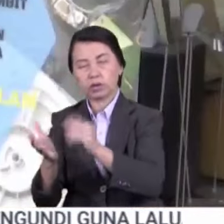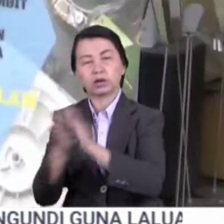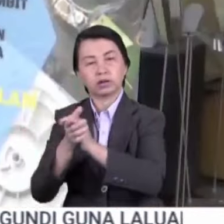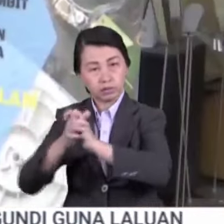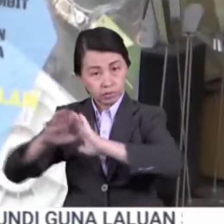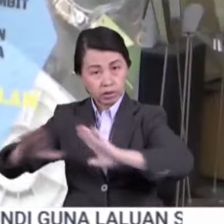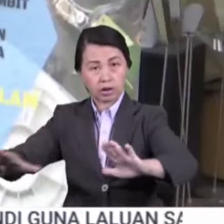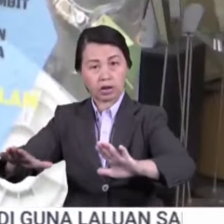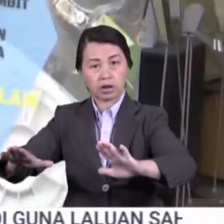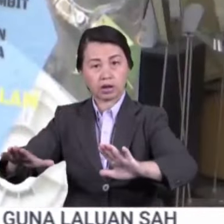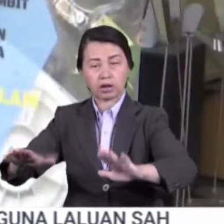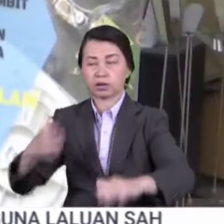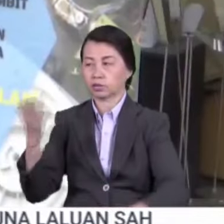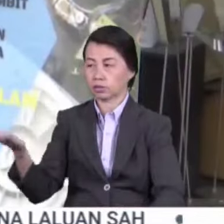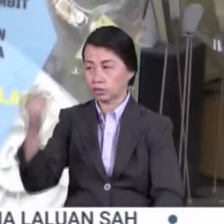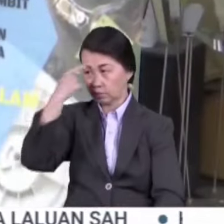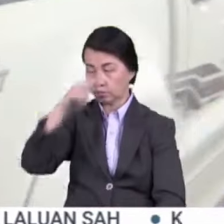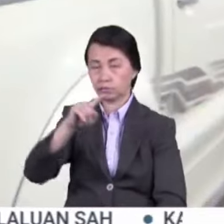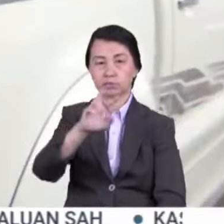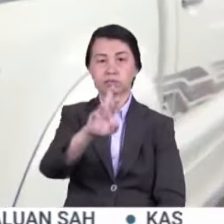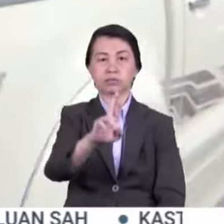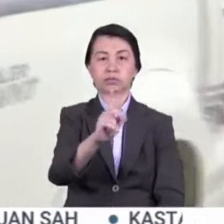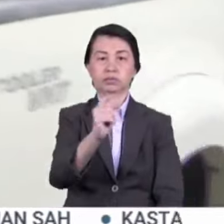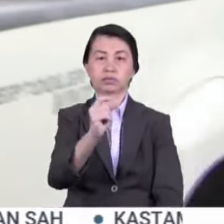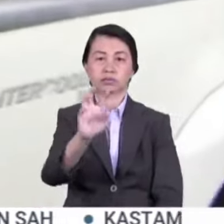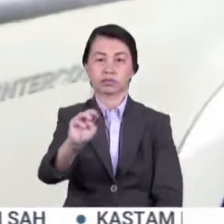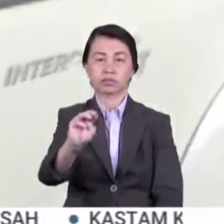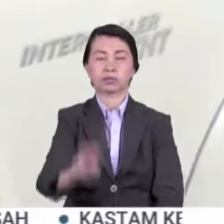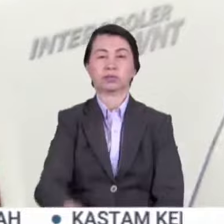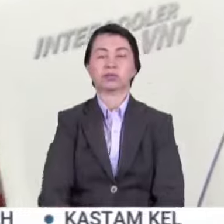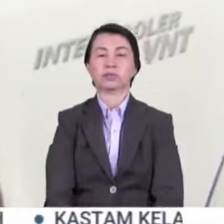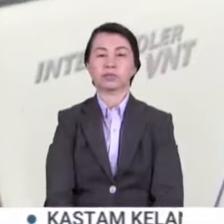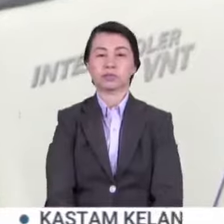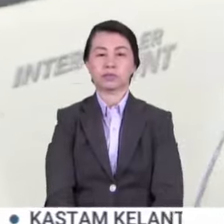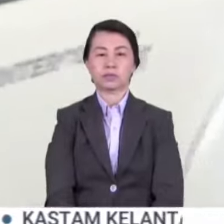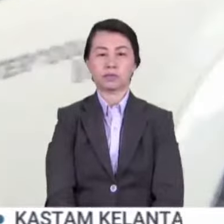selamat. Magdalena Depol, RTM.